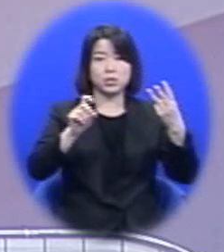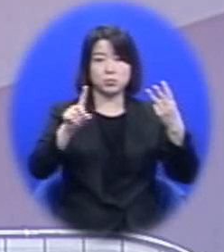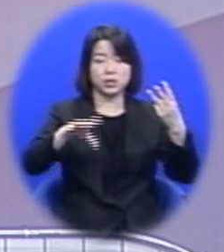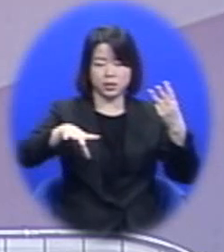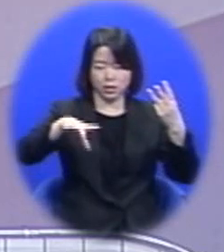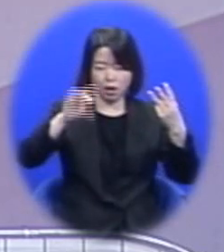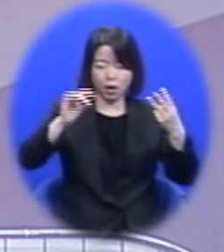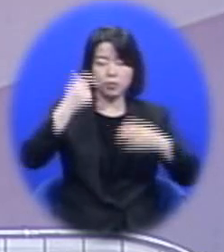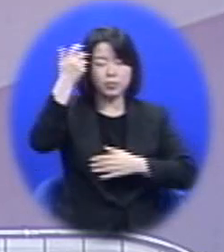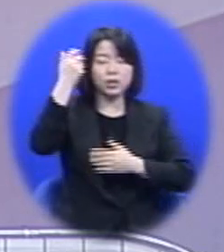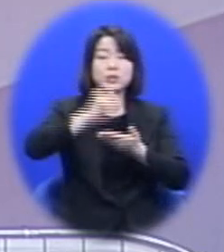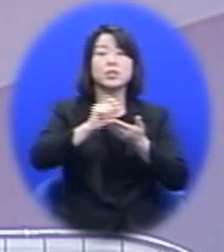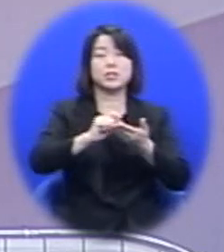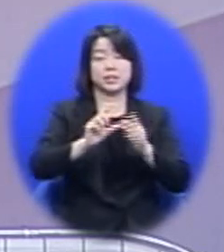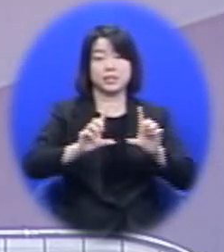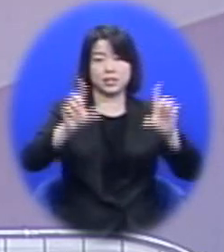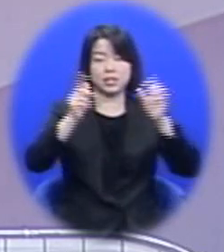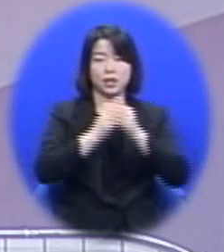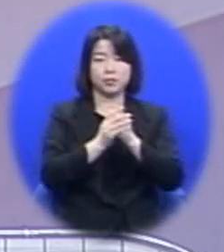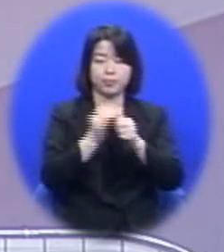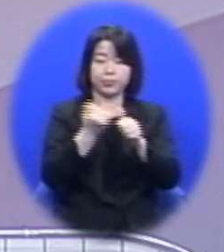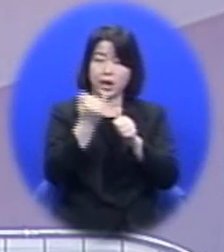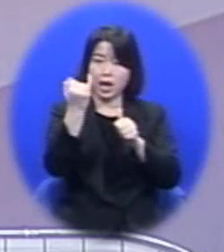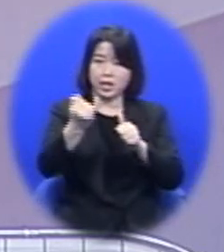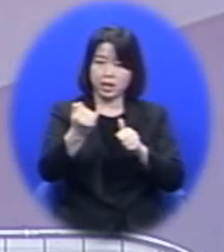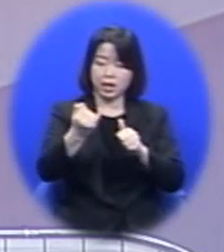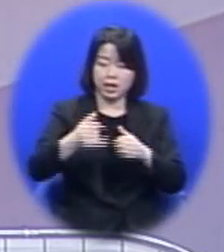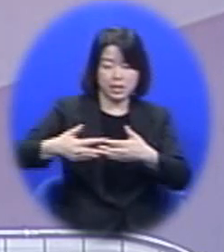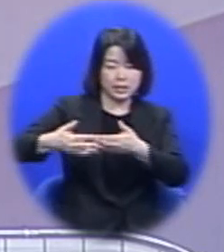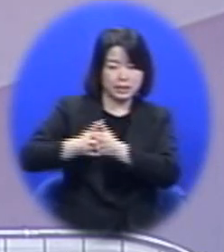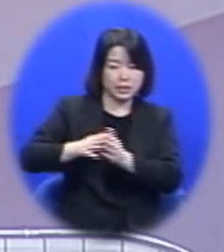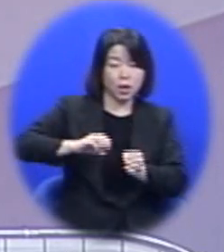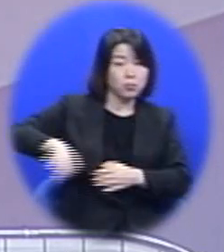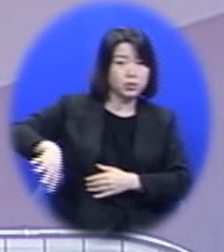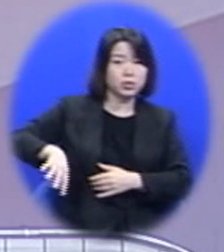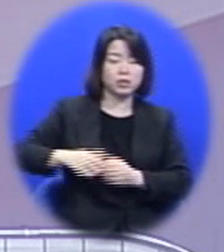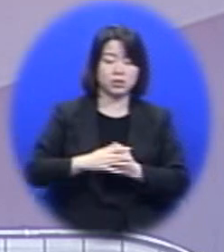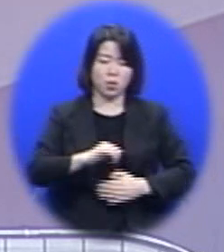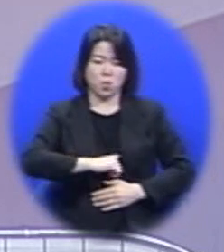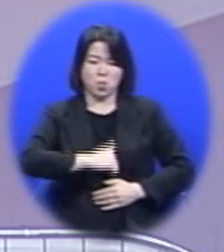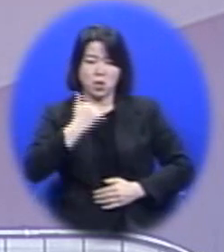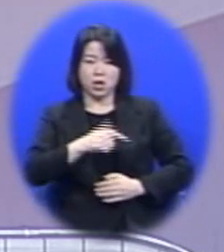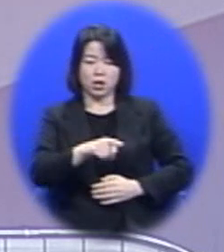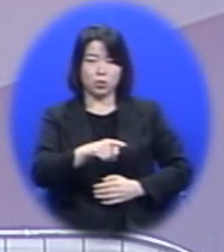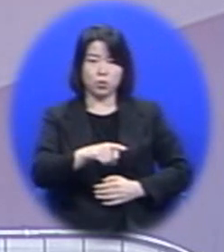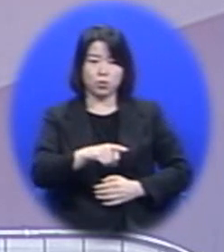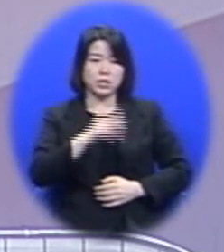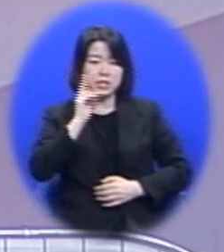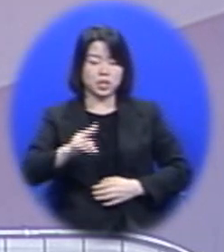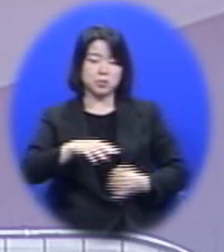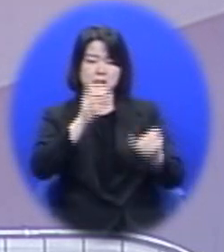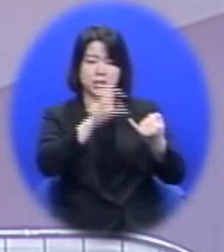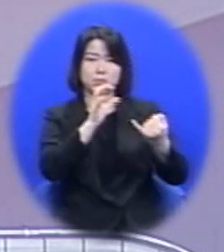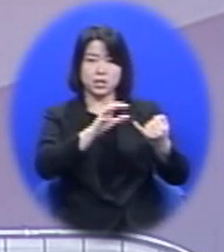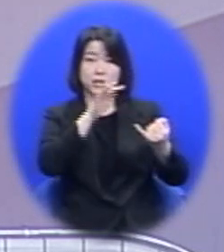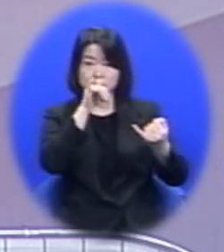날입니다. 아내가 지갑을 분실했는데 화를 참지 못하고 아주 심하게 야단을